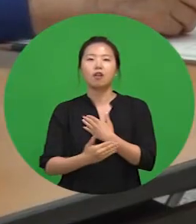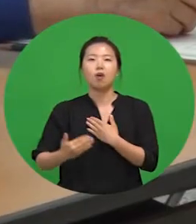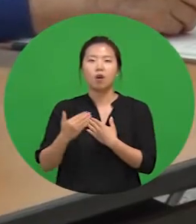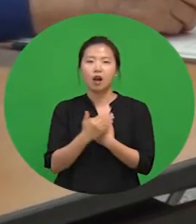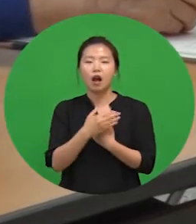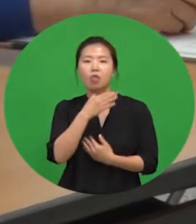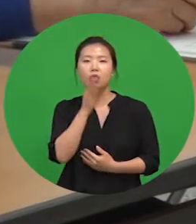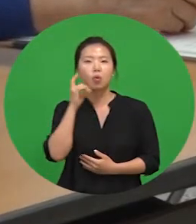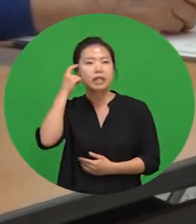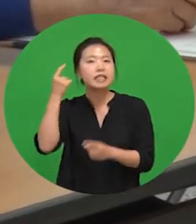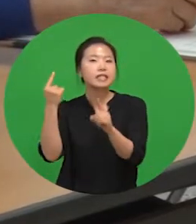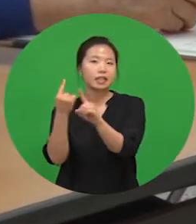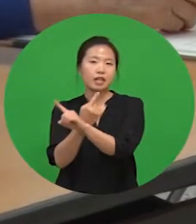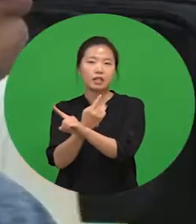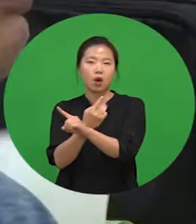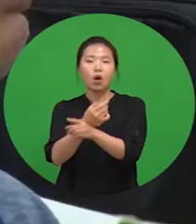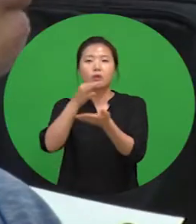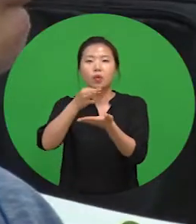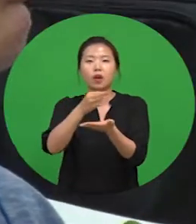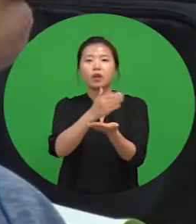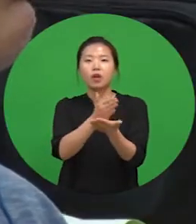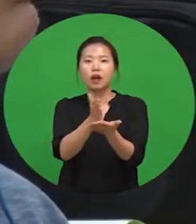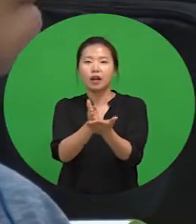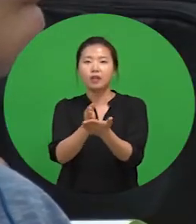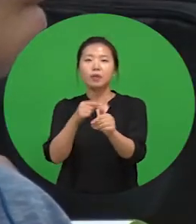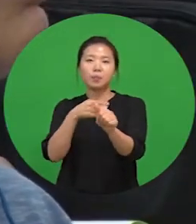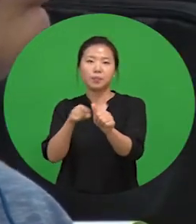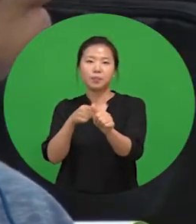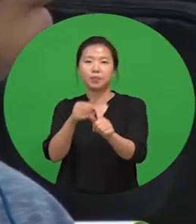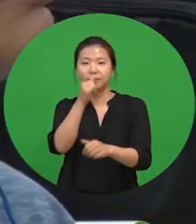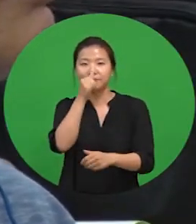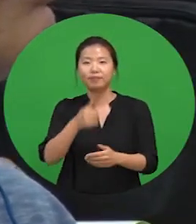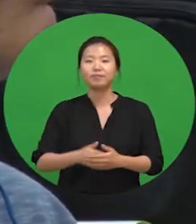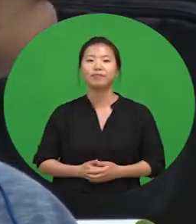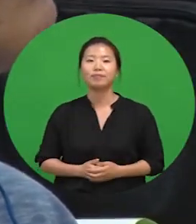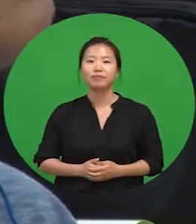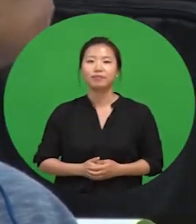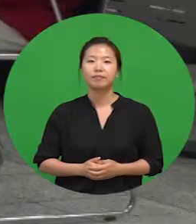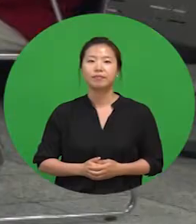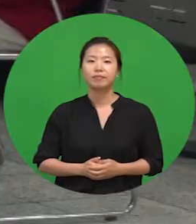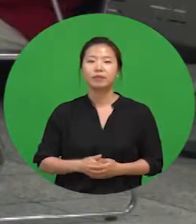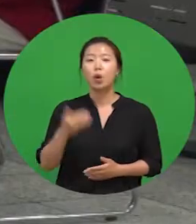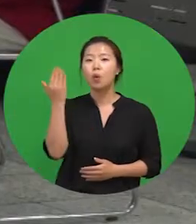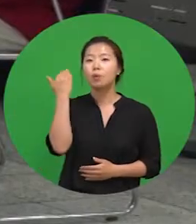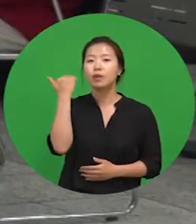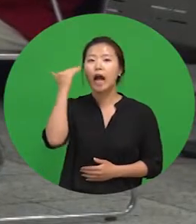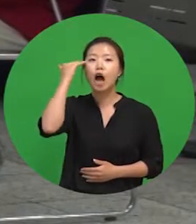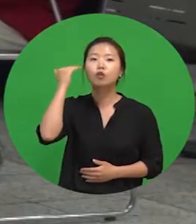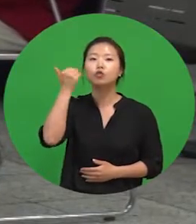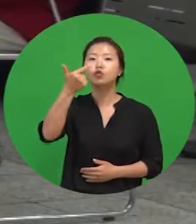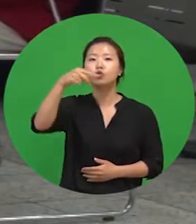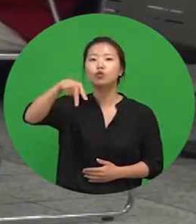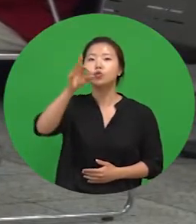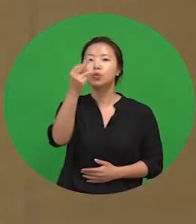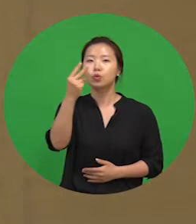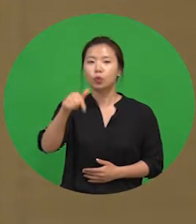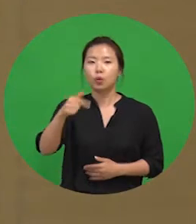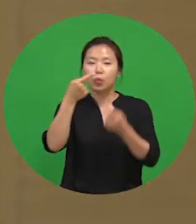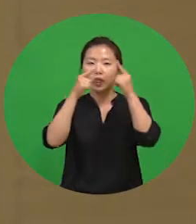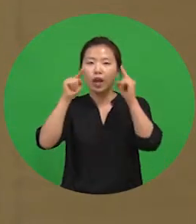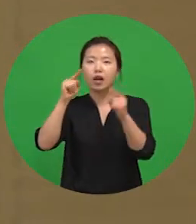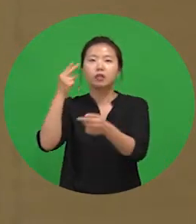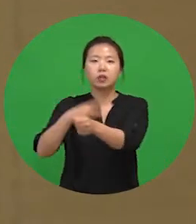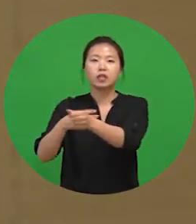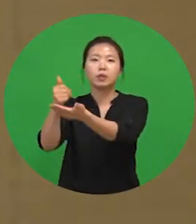건강과 노후 인식 개선, 재무 등의 분야로 편성됐는데요. 이날은 한국 뉴욕 주립대